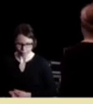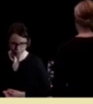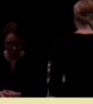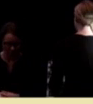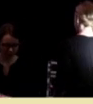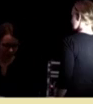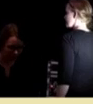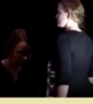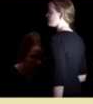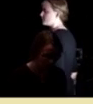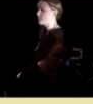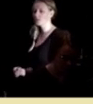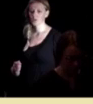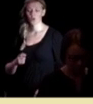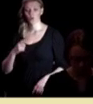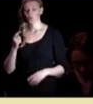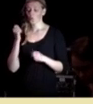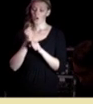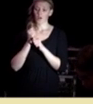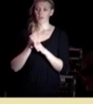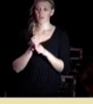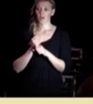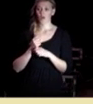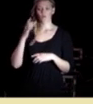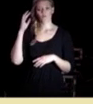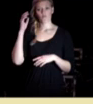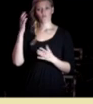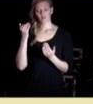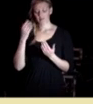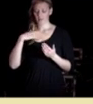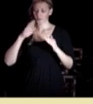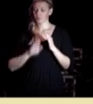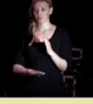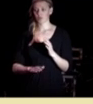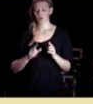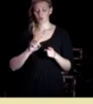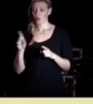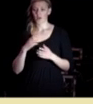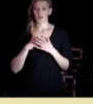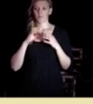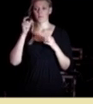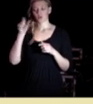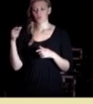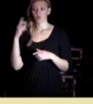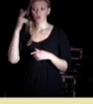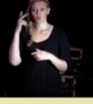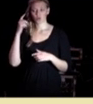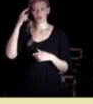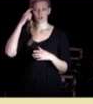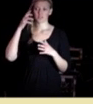Det handler om at vi noen ganger også stiller lavere forventninger til mennesker med rus og psykisk lidelse. Og